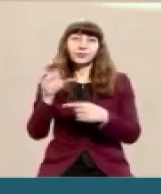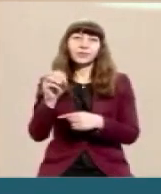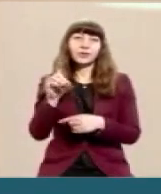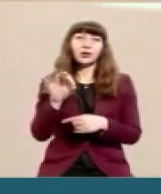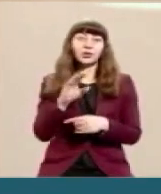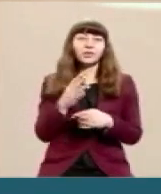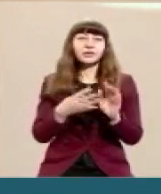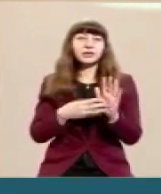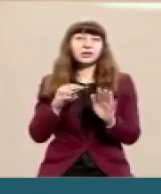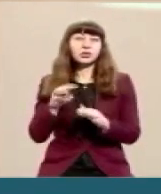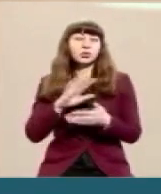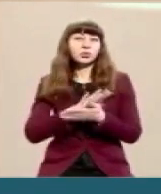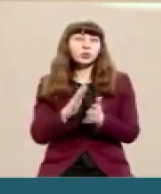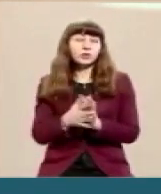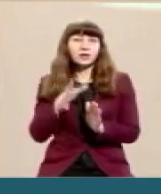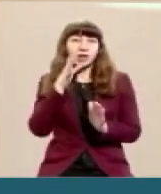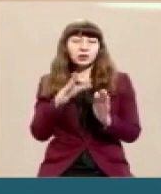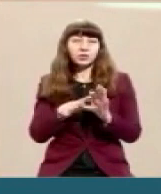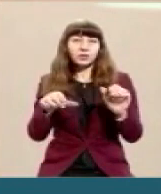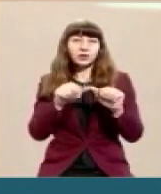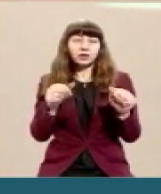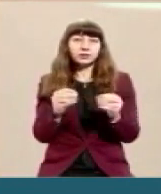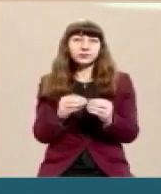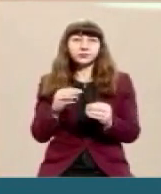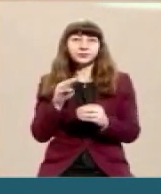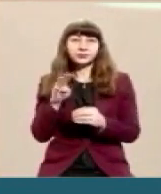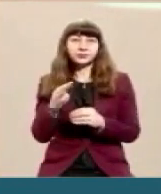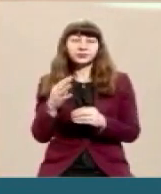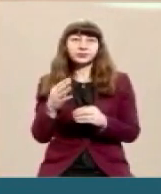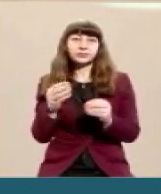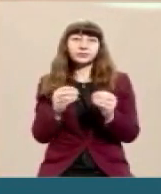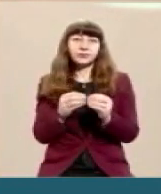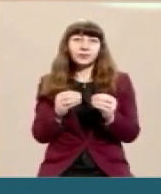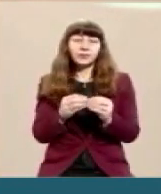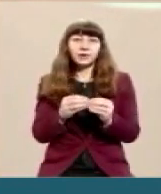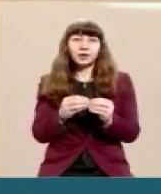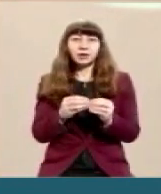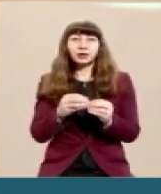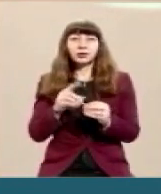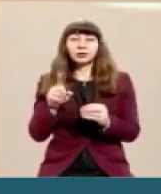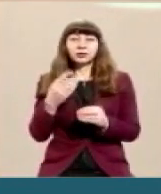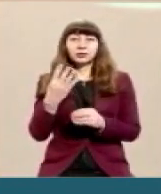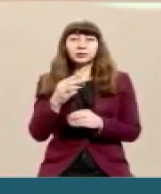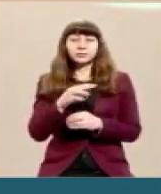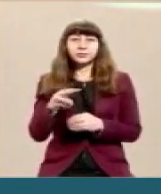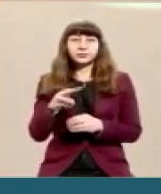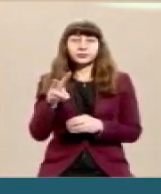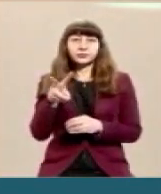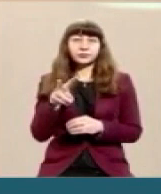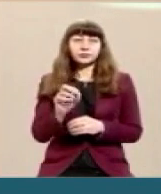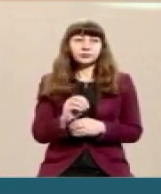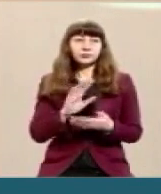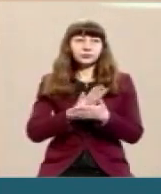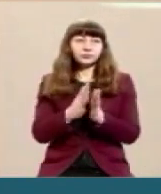или 4%. В электронном виде 10,4 миллиона услуг или 95%. По сравнению с прошлым годом этот показатель